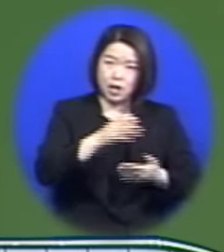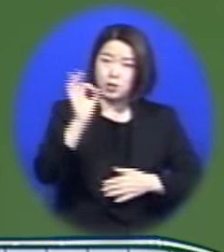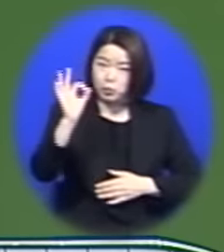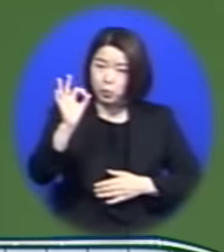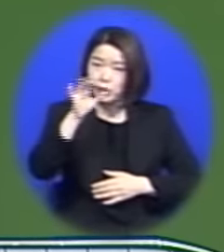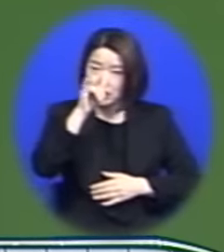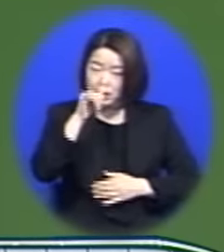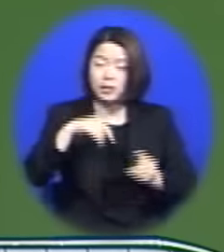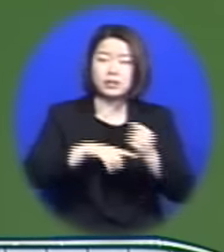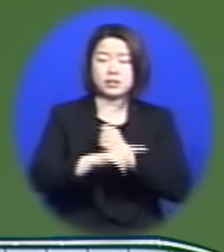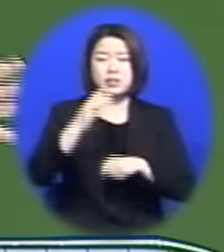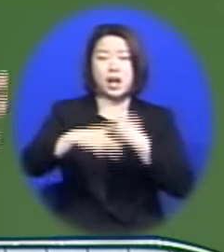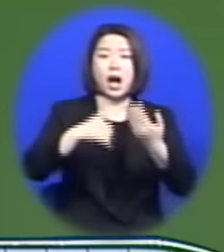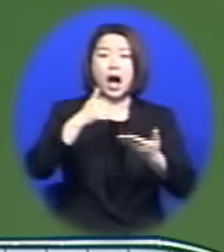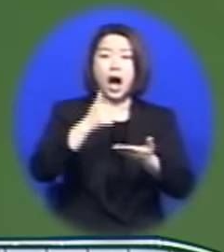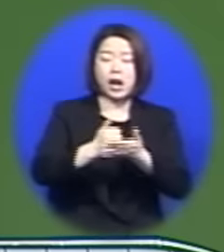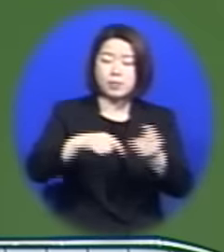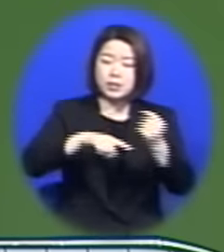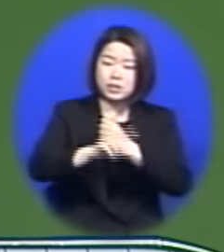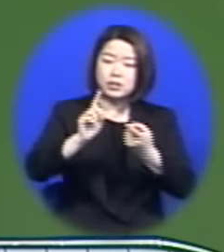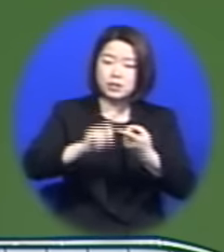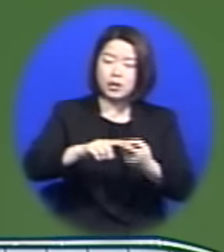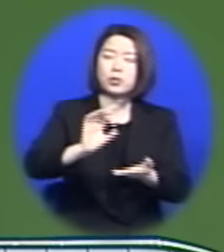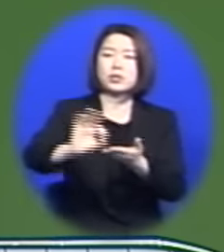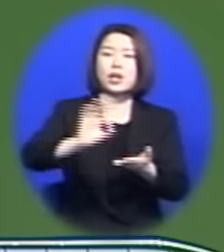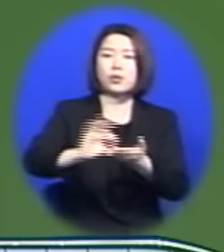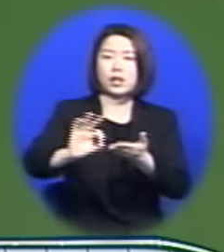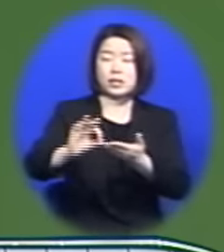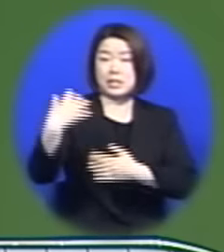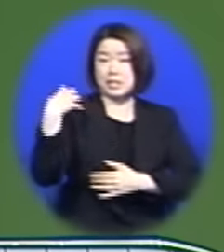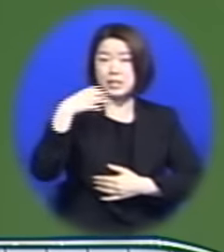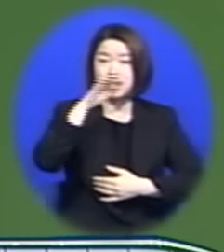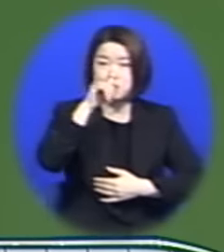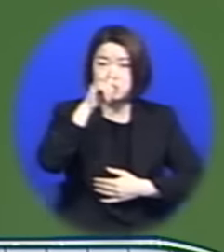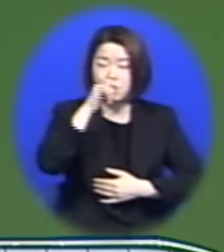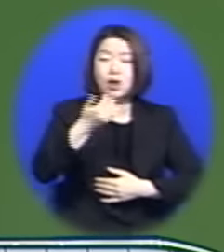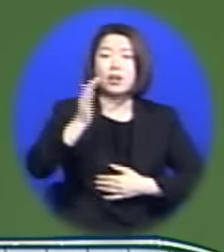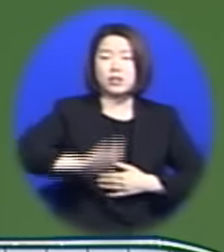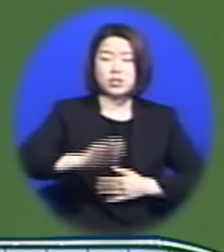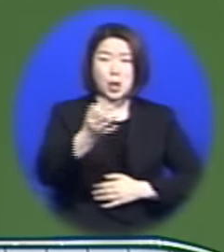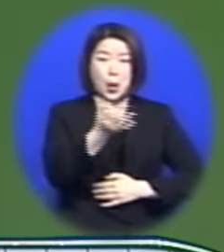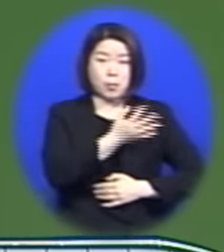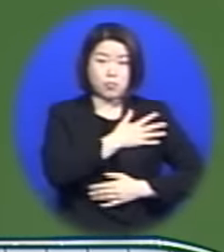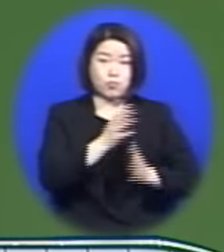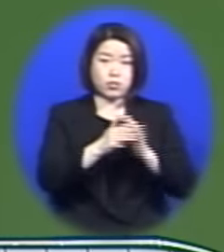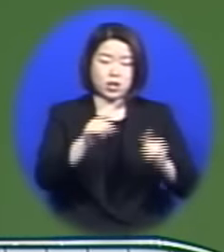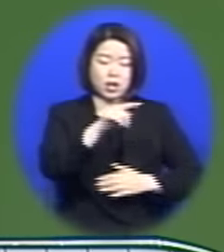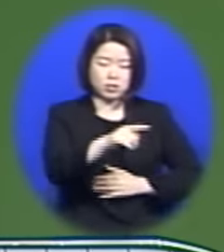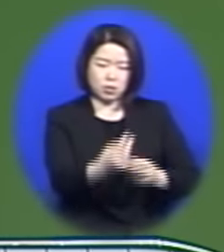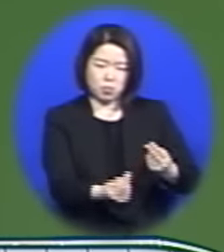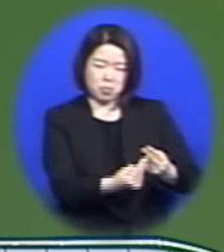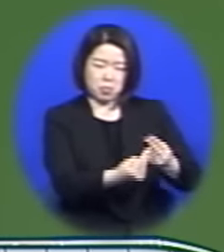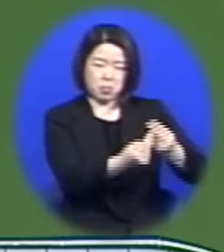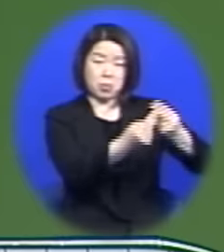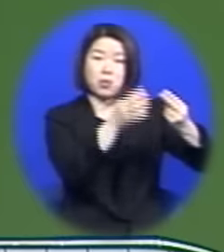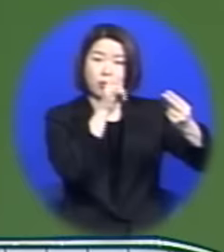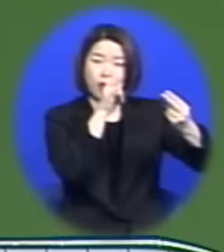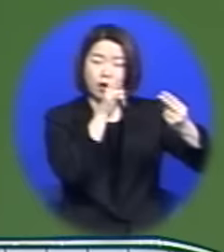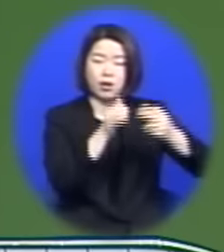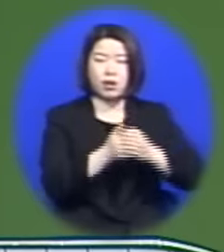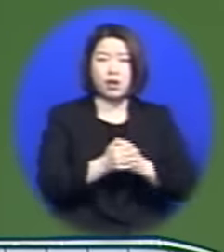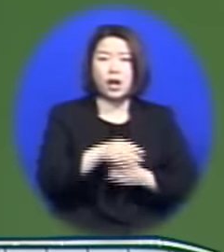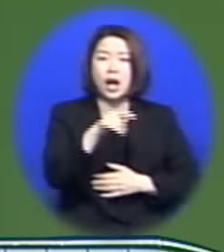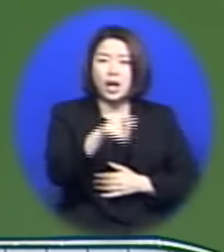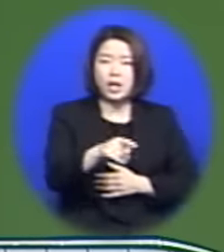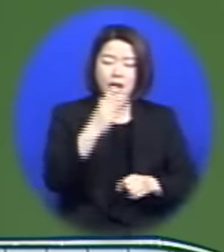것은 하나님 뜻대로 그것을 쓰라고 하는 사명입니다 그런데 부자가 그것을 쌓아 두었어요